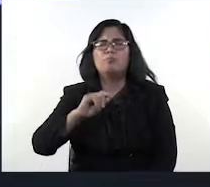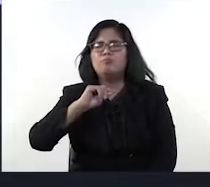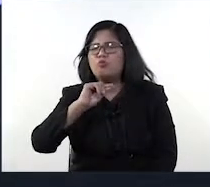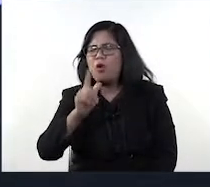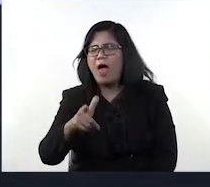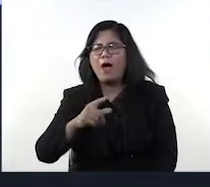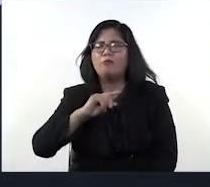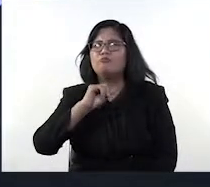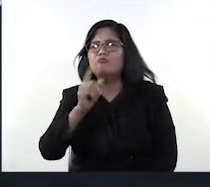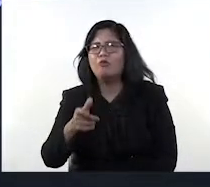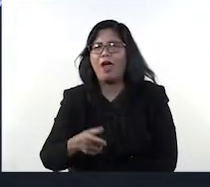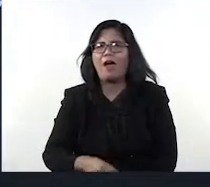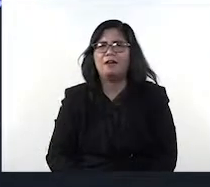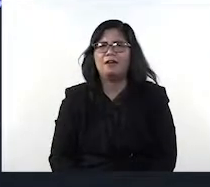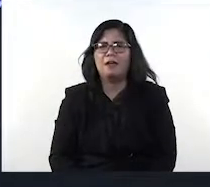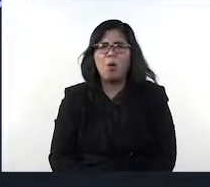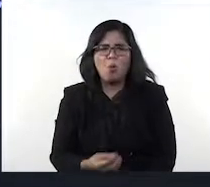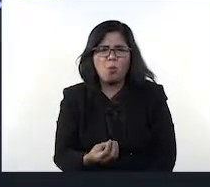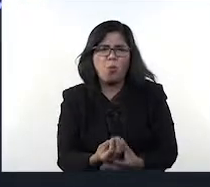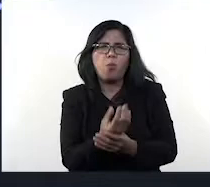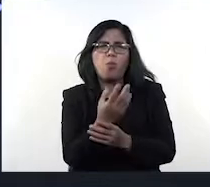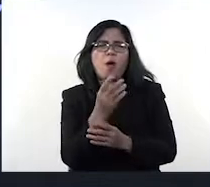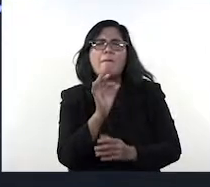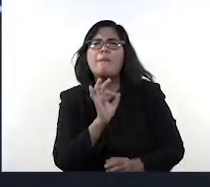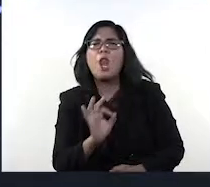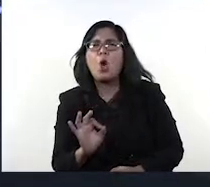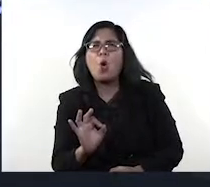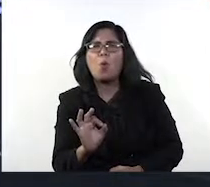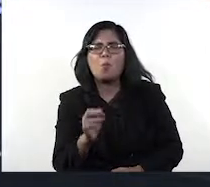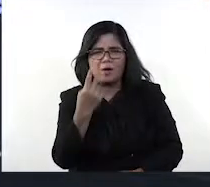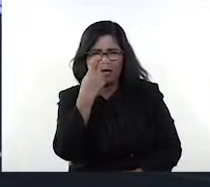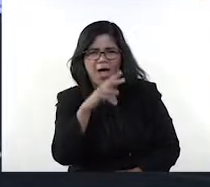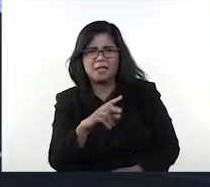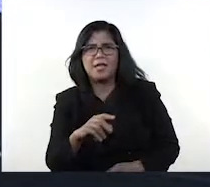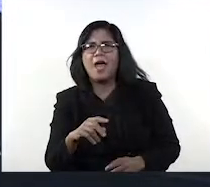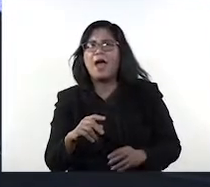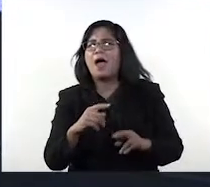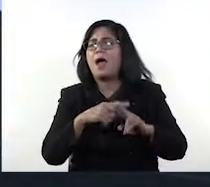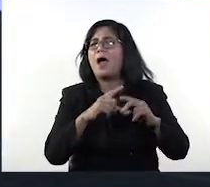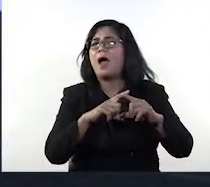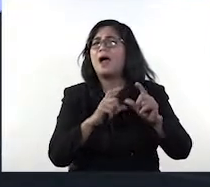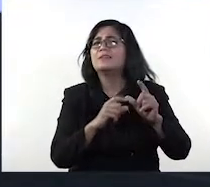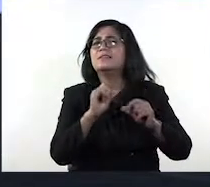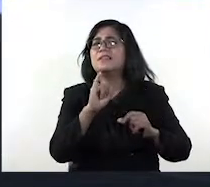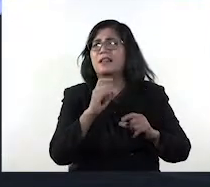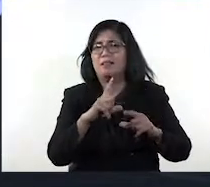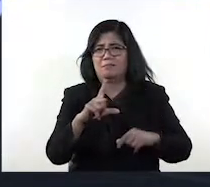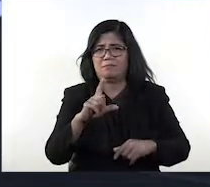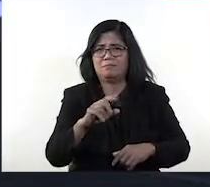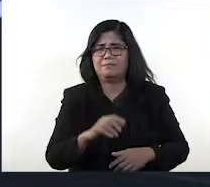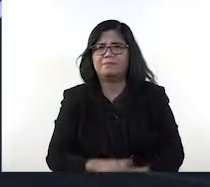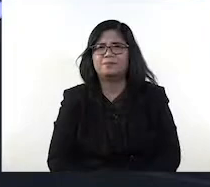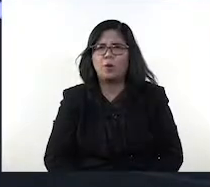ini dia udah tanam dia program hasil Hai makanya uji tampilan baru Hai seorang petani yang bekerja keras